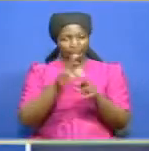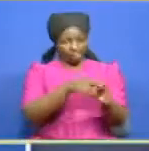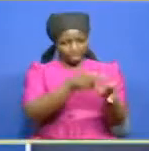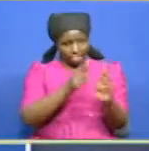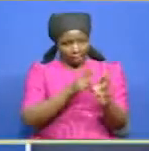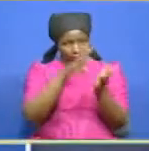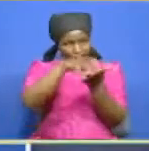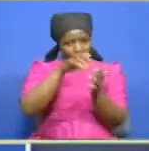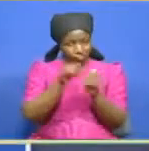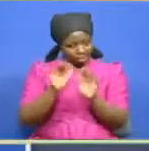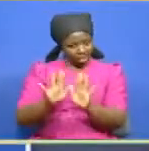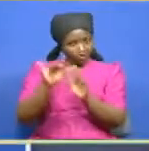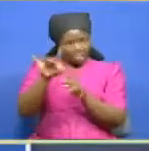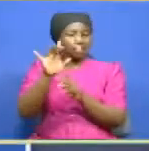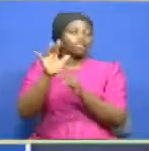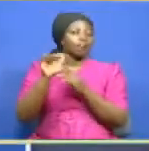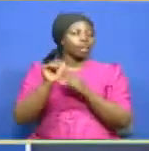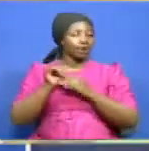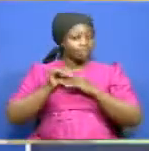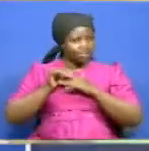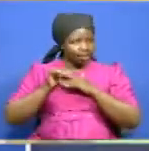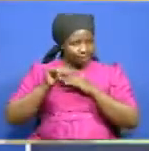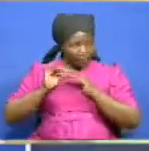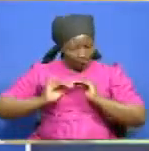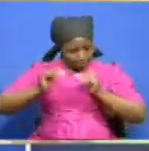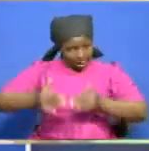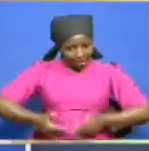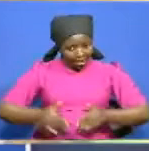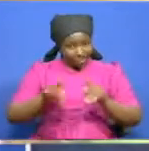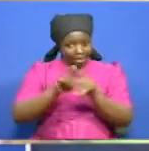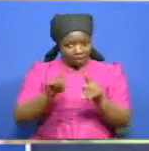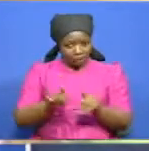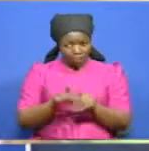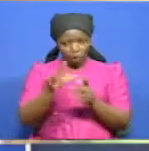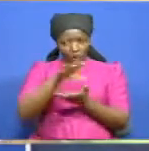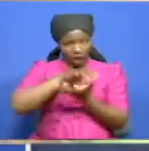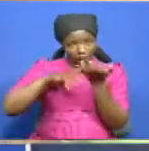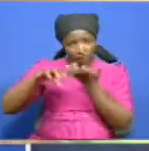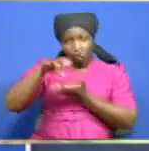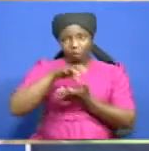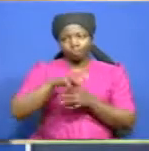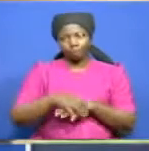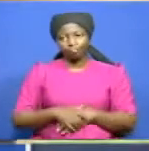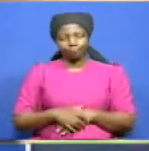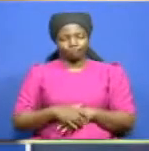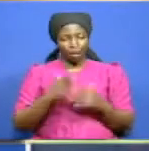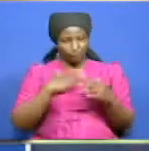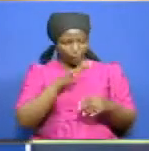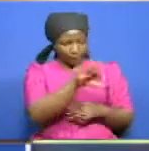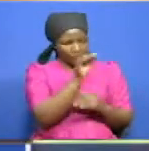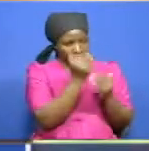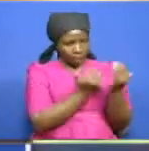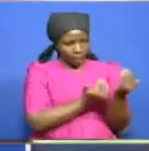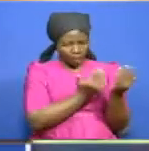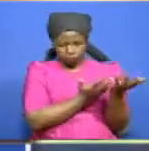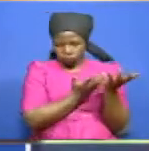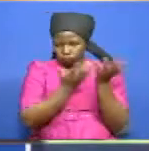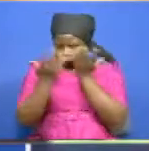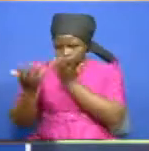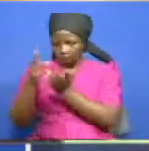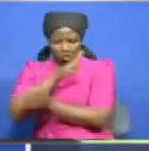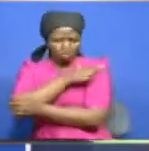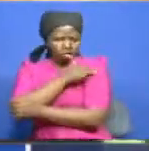her pregnant and confused. Kwa hini kachukua mtoto ni kapilika osi. Pili nilipelika osi, takitara